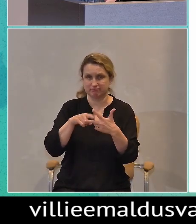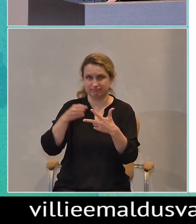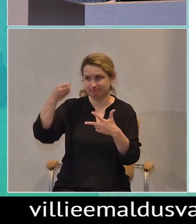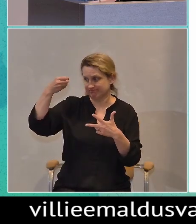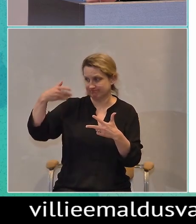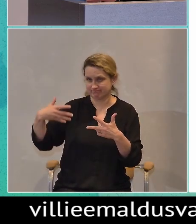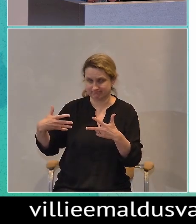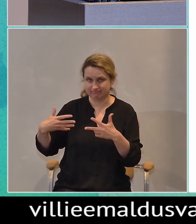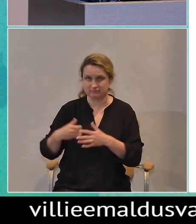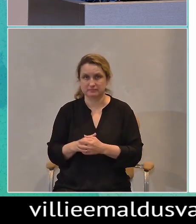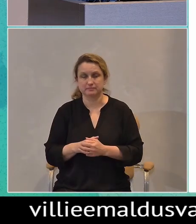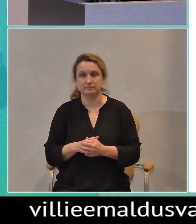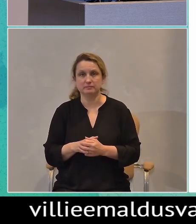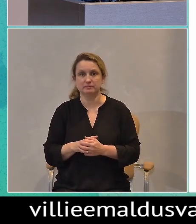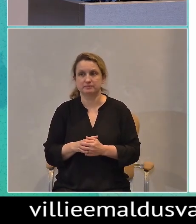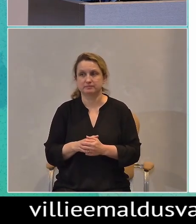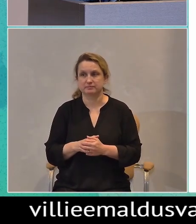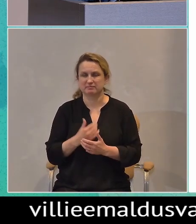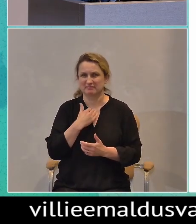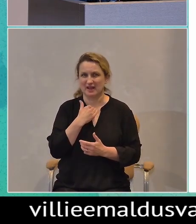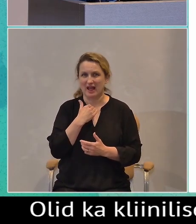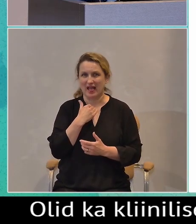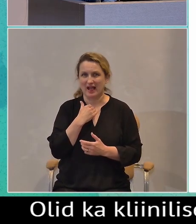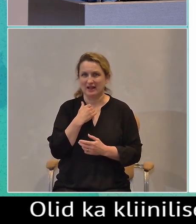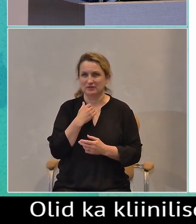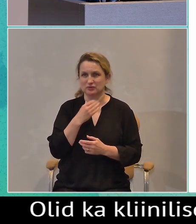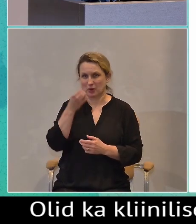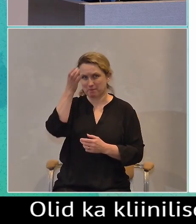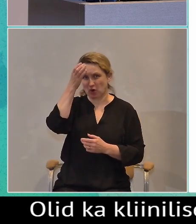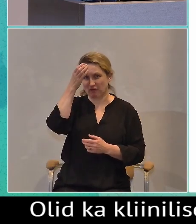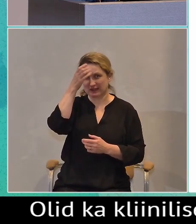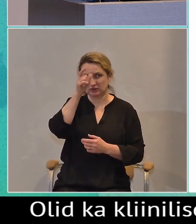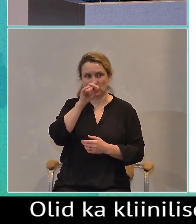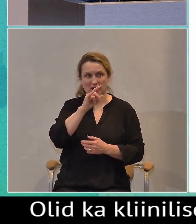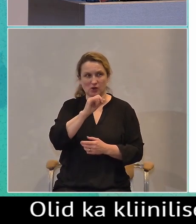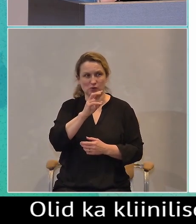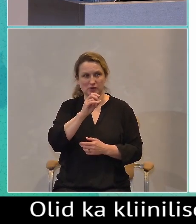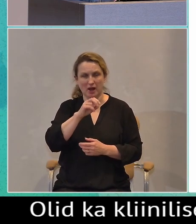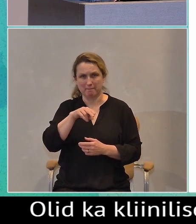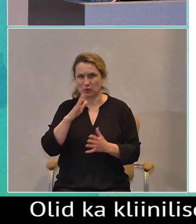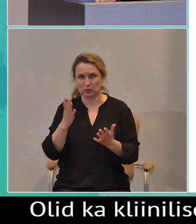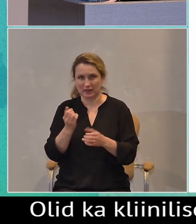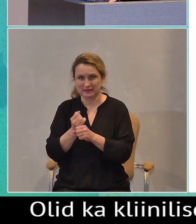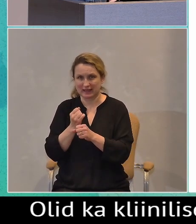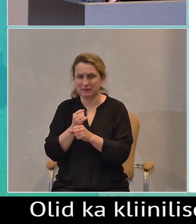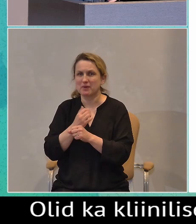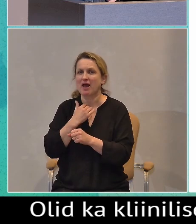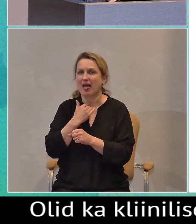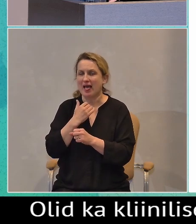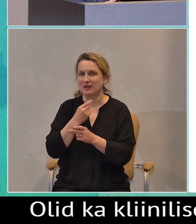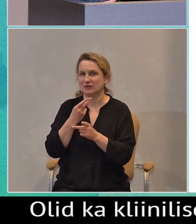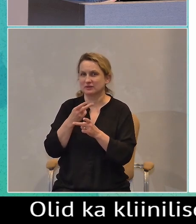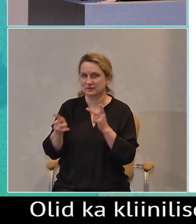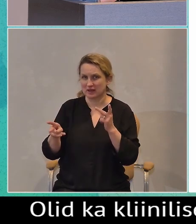Sevaskin ja nüüd ma ilmselt hääldan seda teistmoodi, kui professor Õunap seda tegi, aga meie nimetame seda viimast